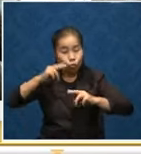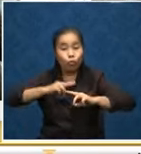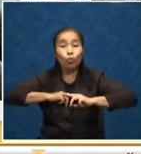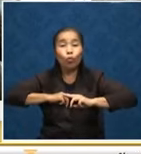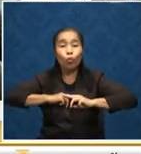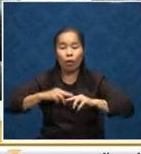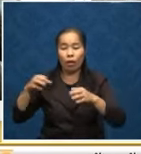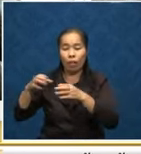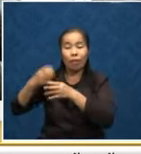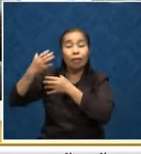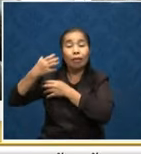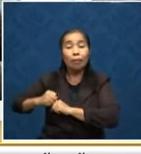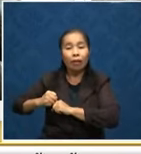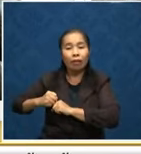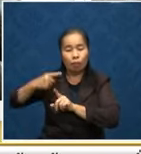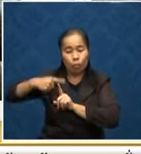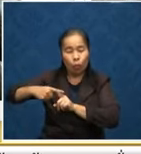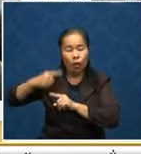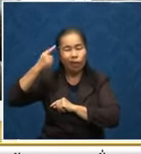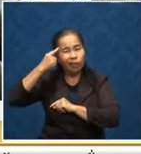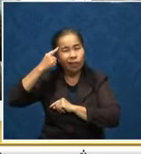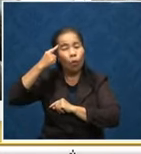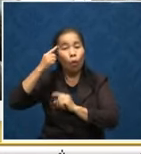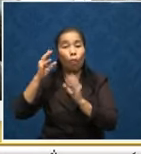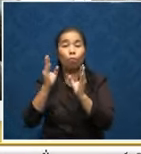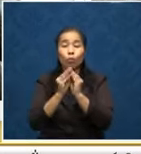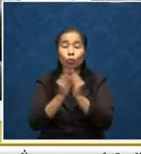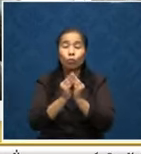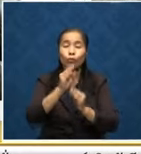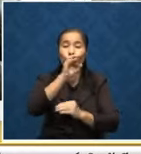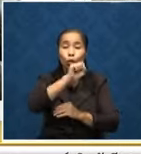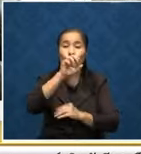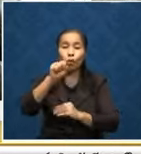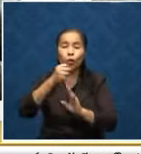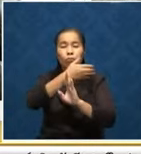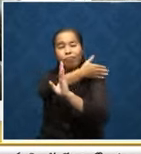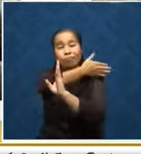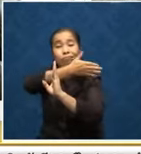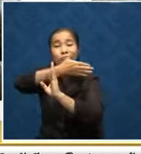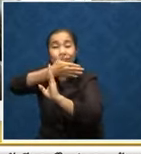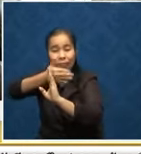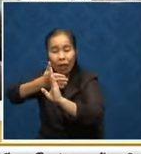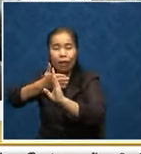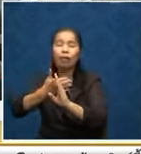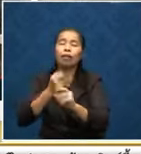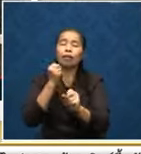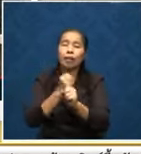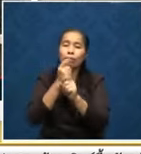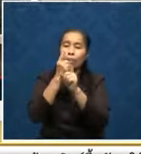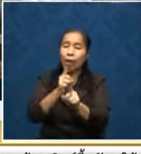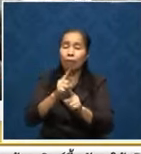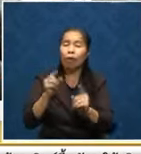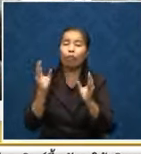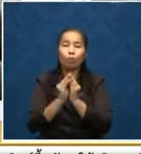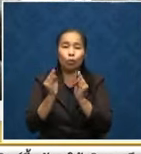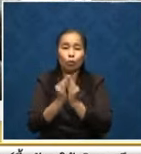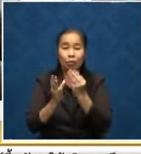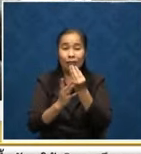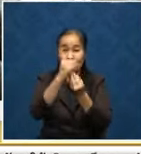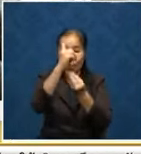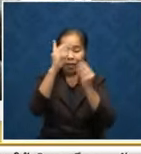พรรคประชาธิปัตย์เรามีความเห็นว่าในการประชุมสภาผู้แทนราษฎรที่ผ่านมาเรายึดหลักปฏิบัติว่าเราประชุมสัปดาห์ละ